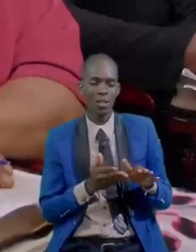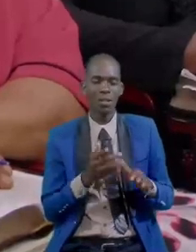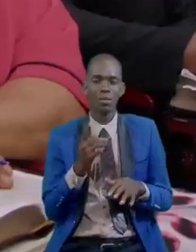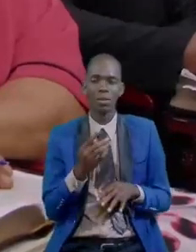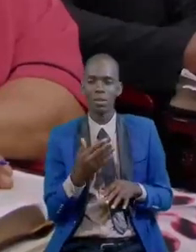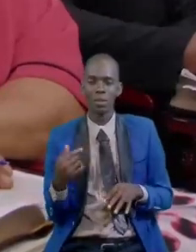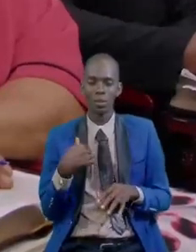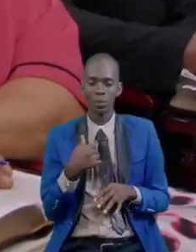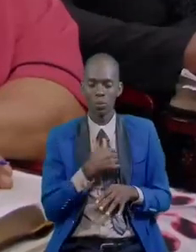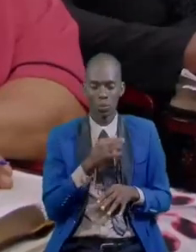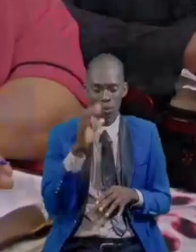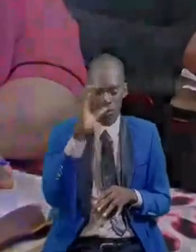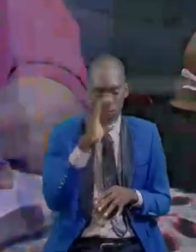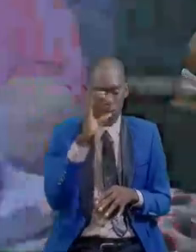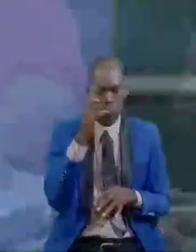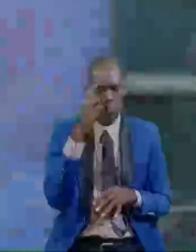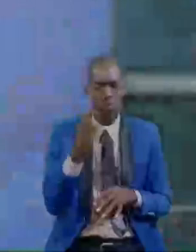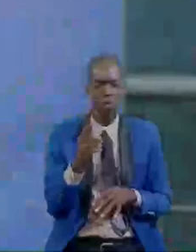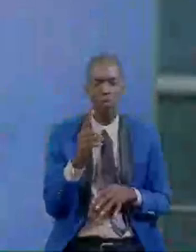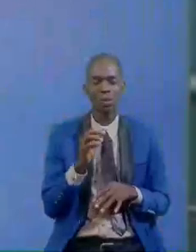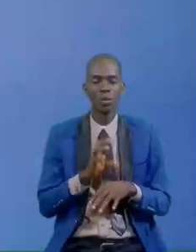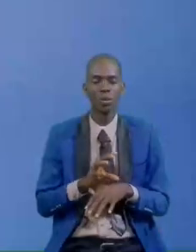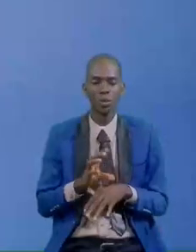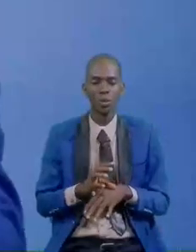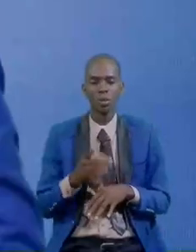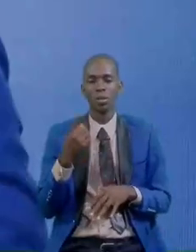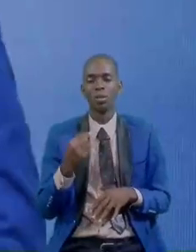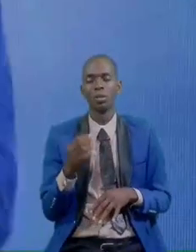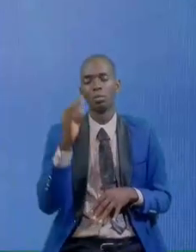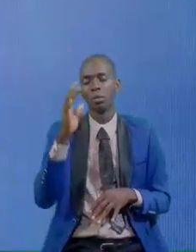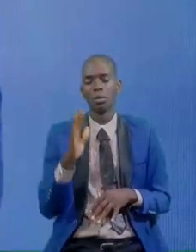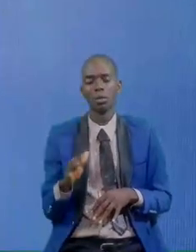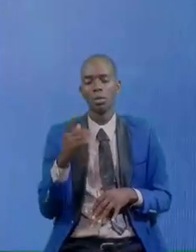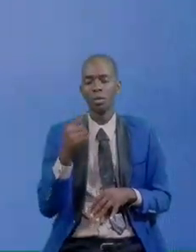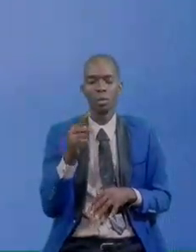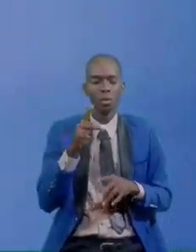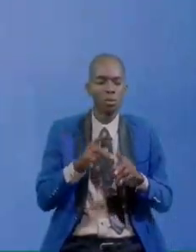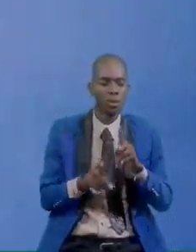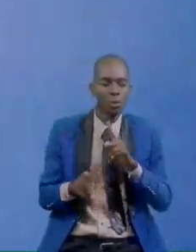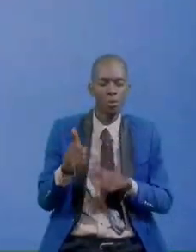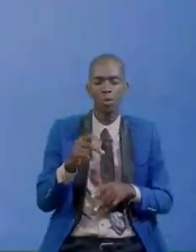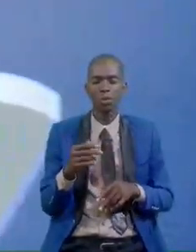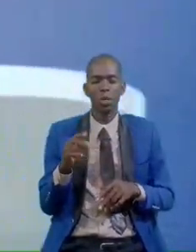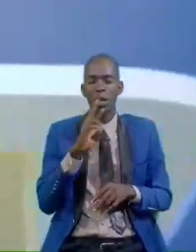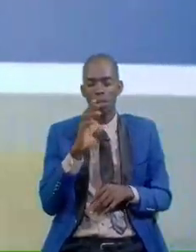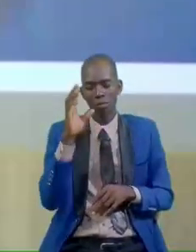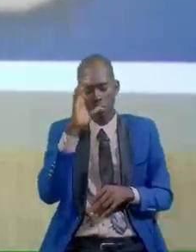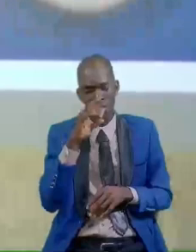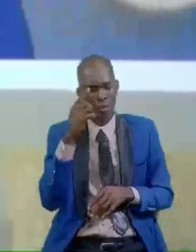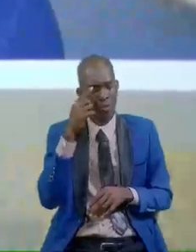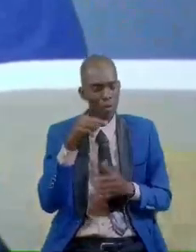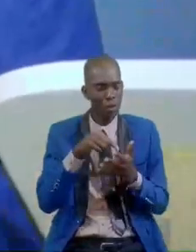Laissons ce que nous cherchons de côté, l'Église, les ministres, le peuple. cherche ceci, cherche